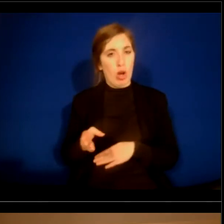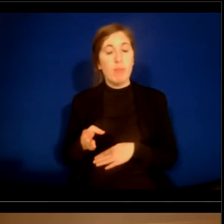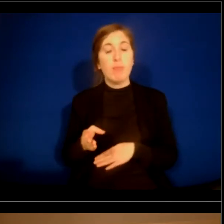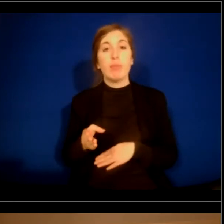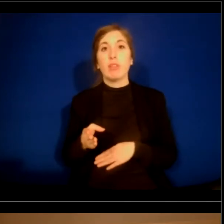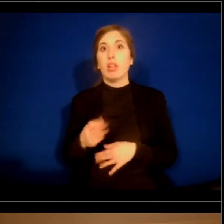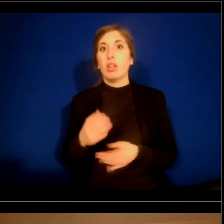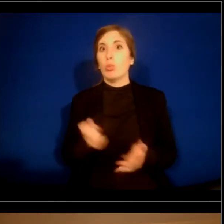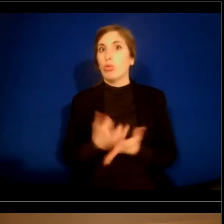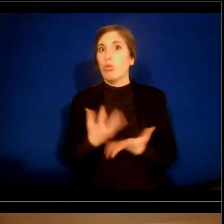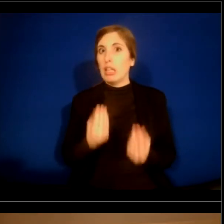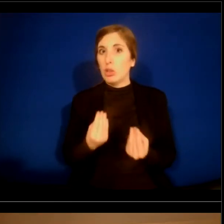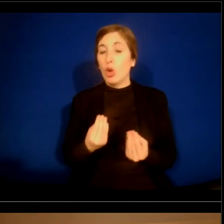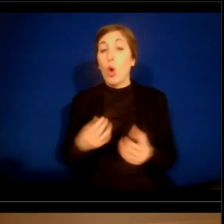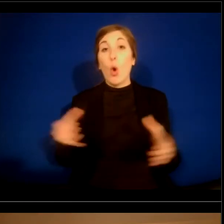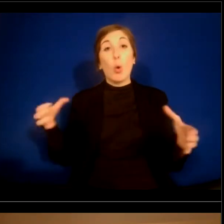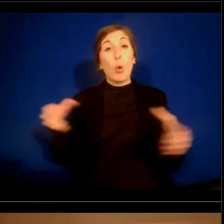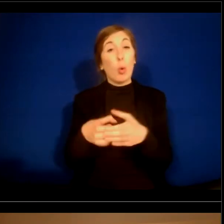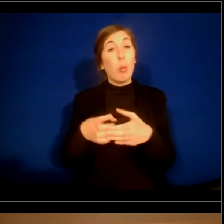un gruppo di russi